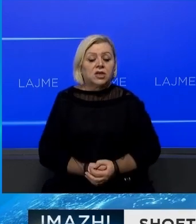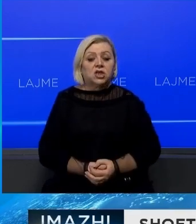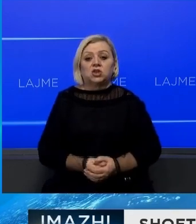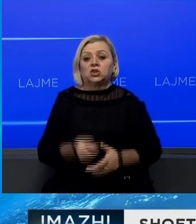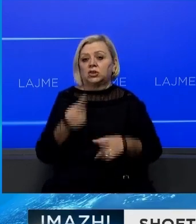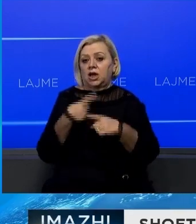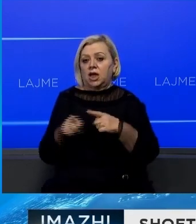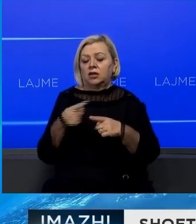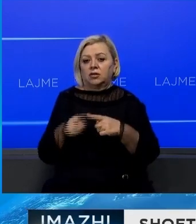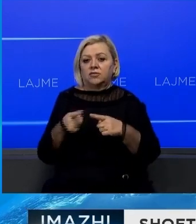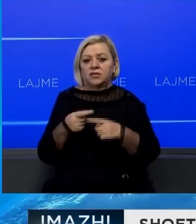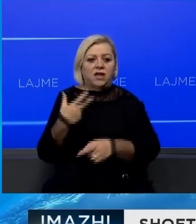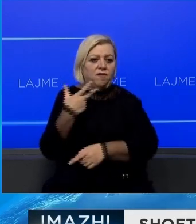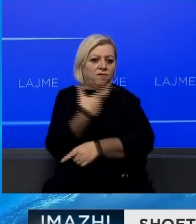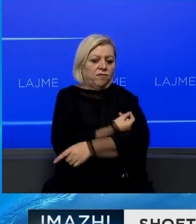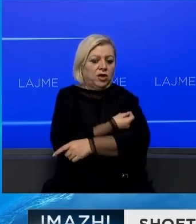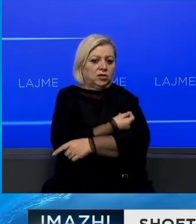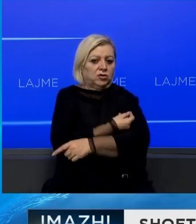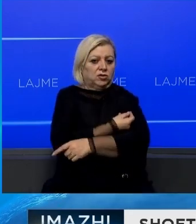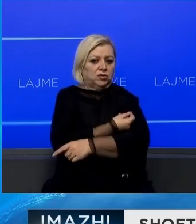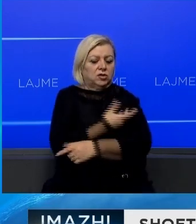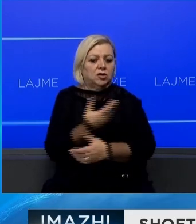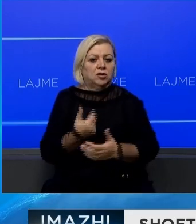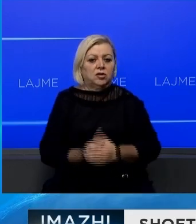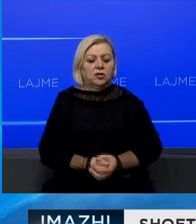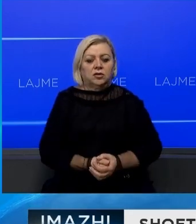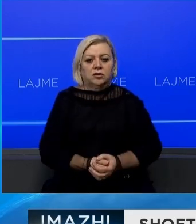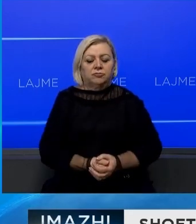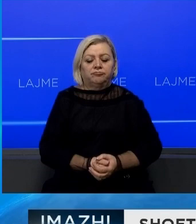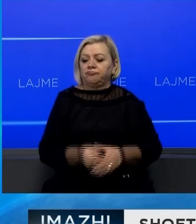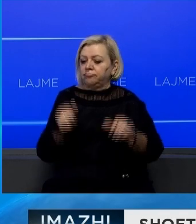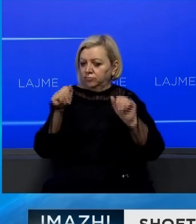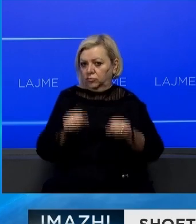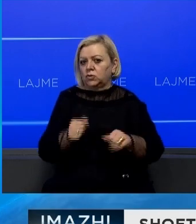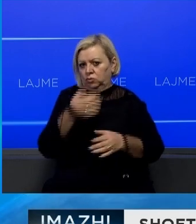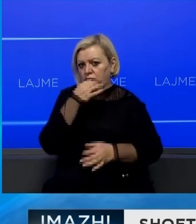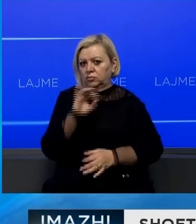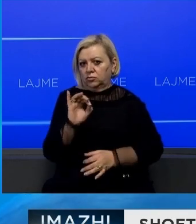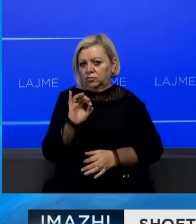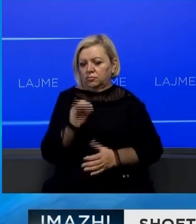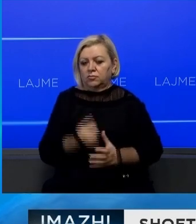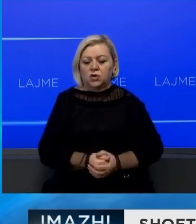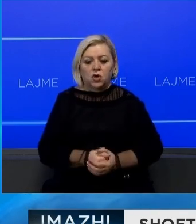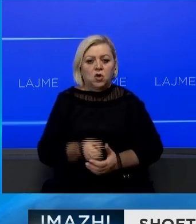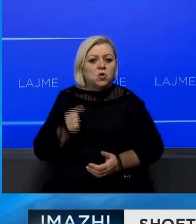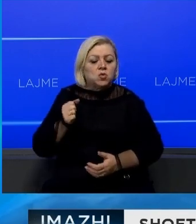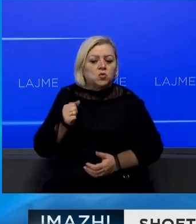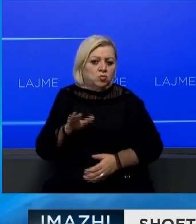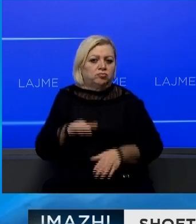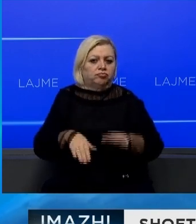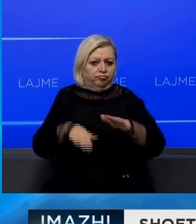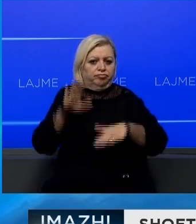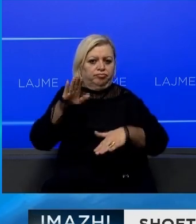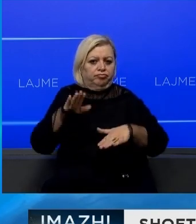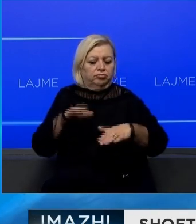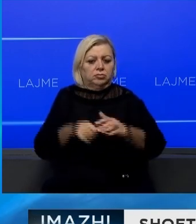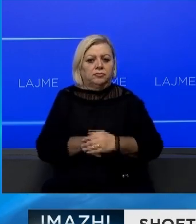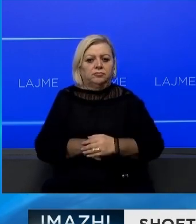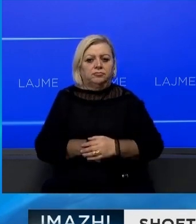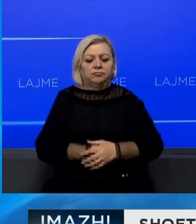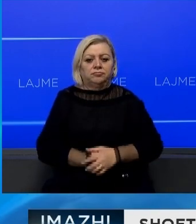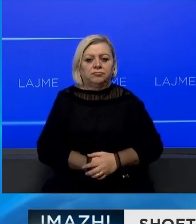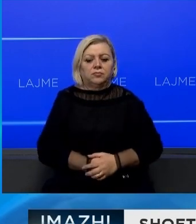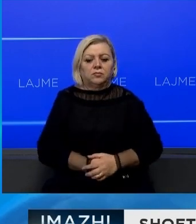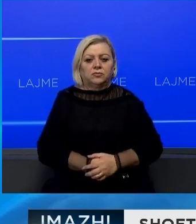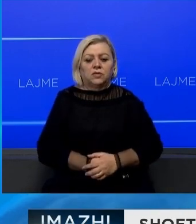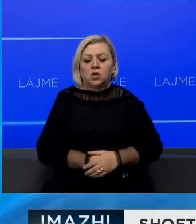shkak të vaksinimit i cili seriozisht është i mirë në numër, në nivel, dozën e dytë kanë marrë